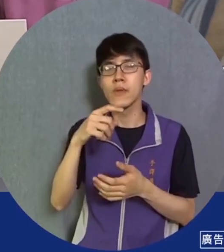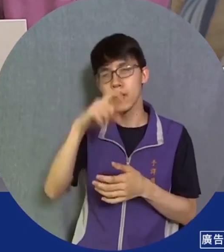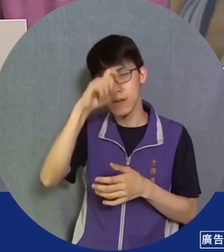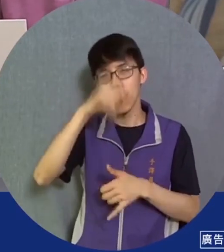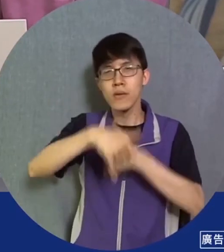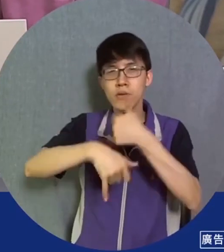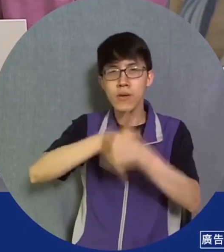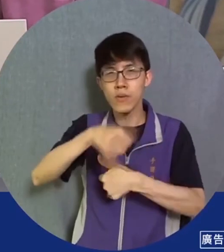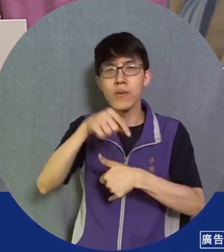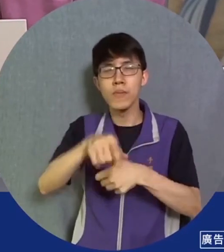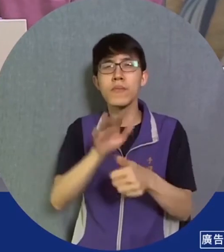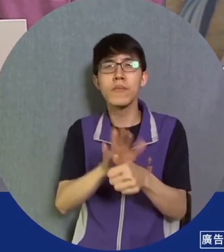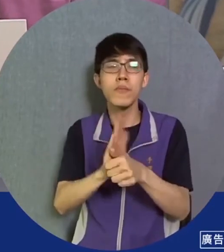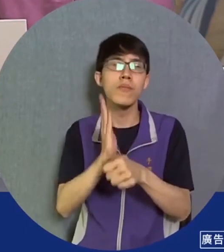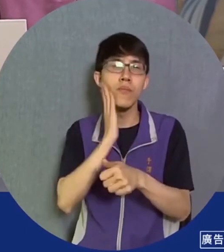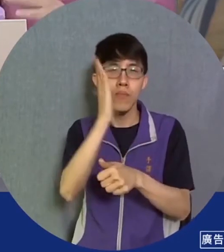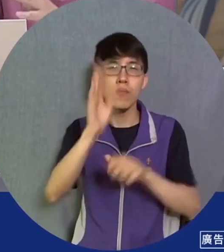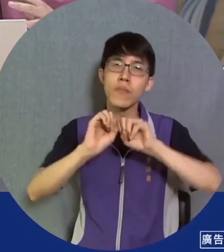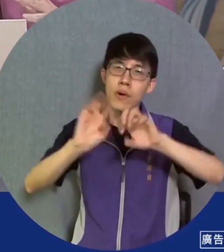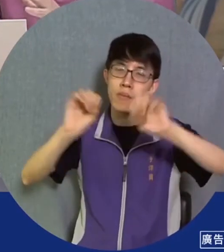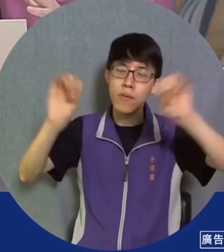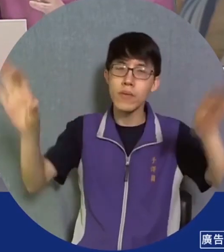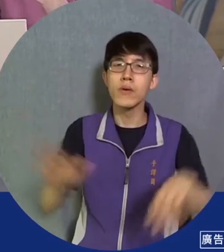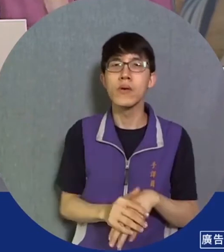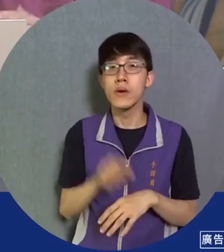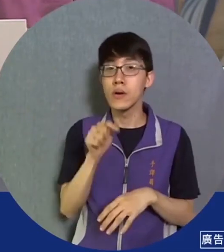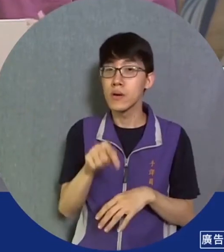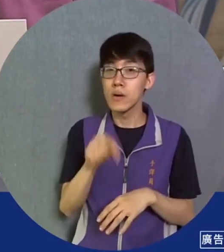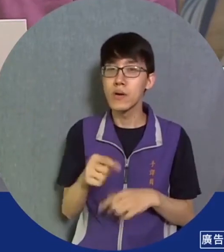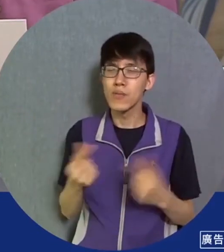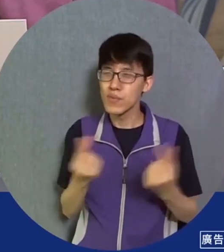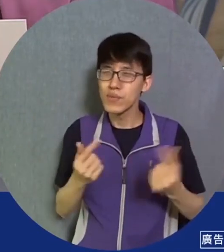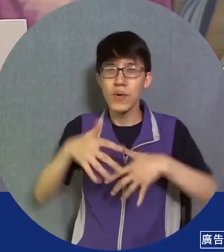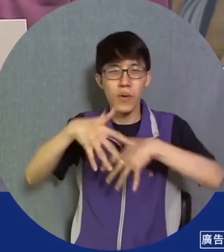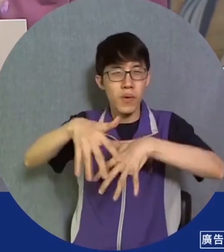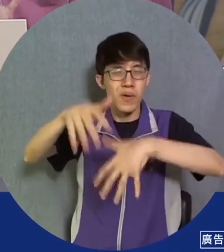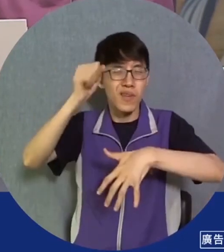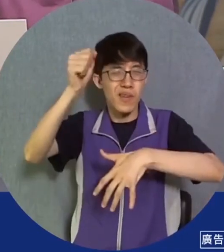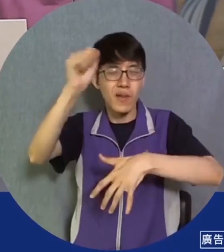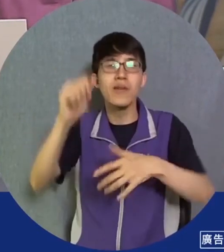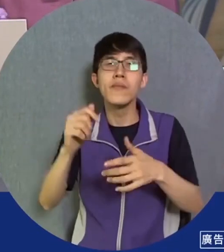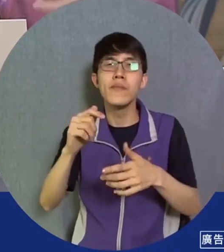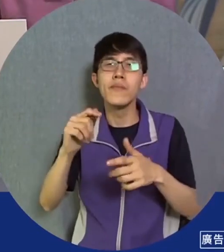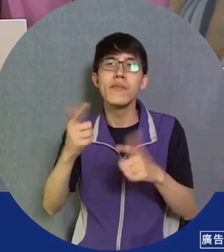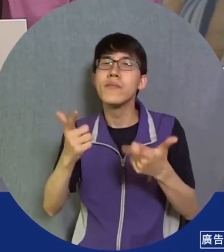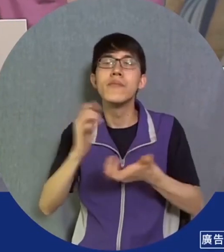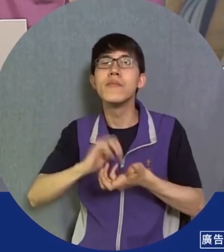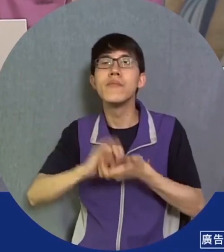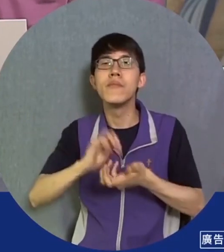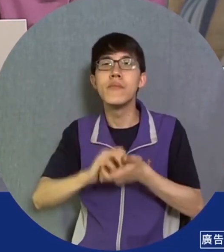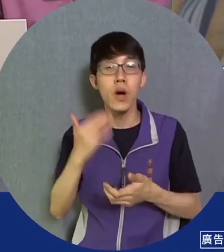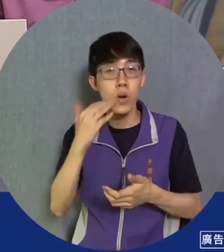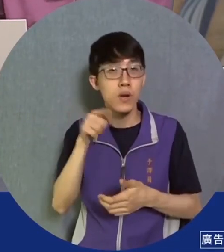嘛。那其实，所谓的倡议，它不是说你一定要，比如说站上街头或什么。它你其实，在生活当中，你只要出